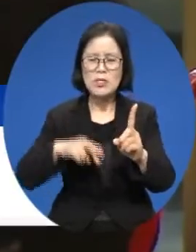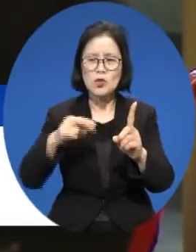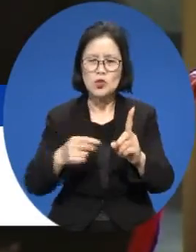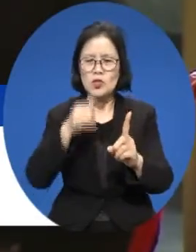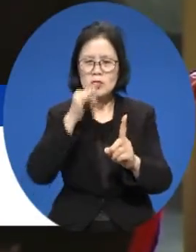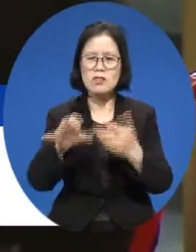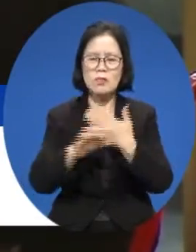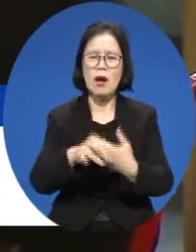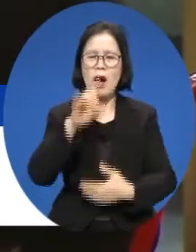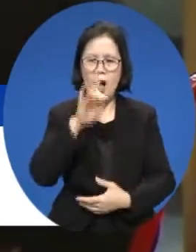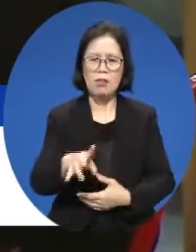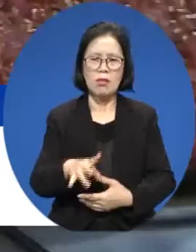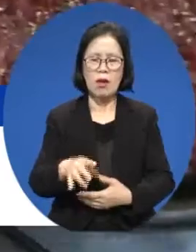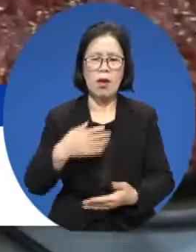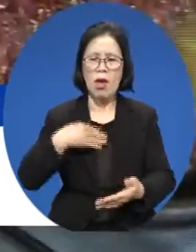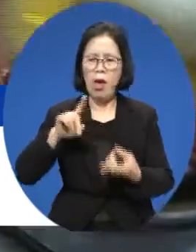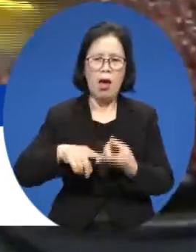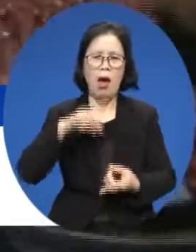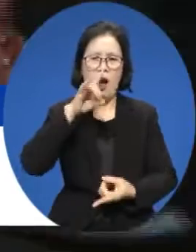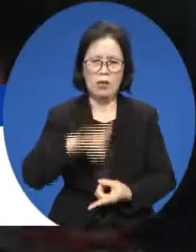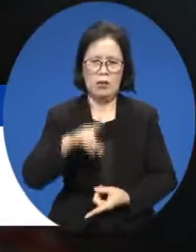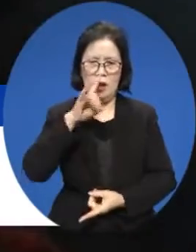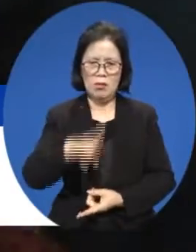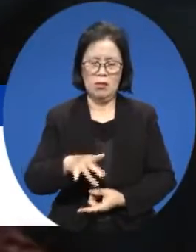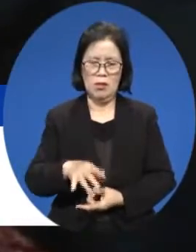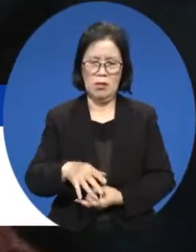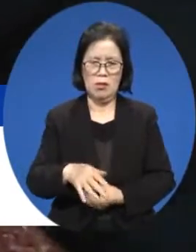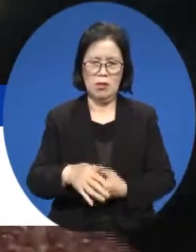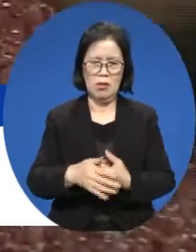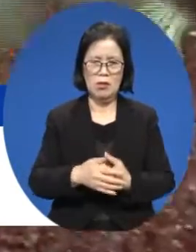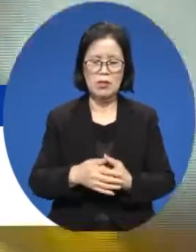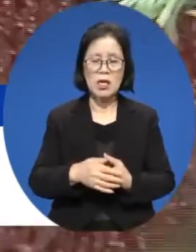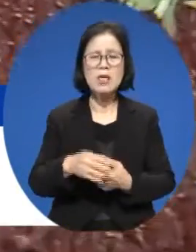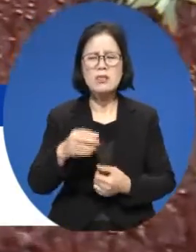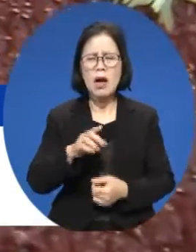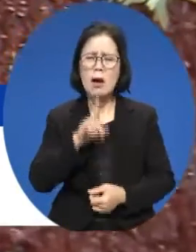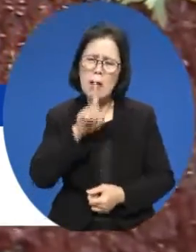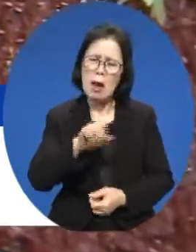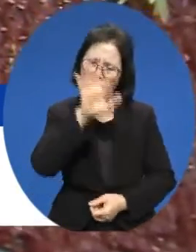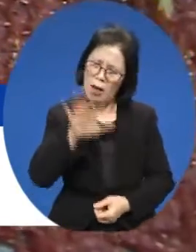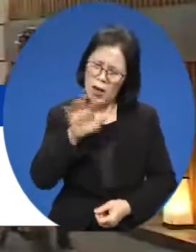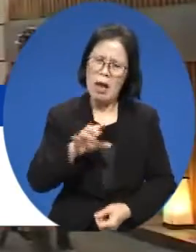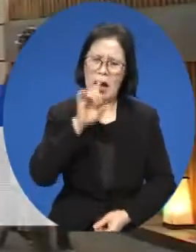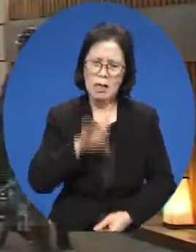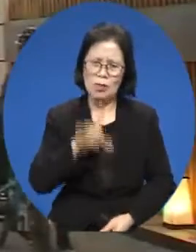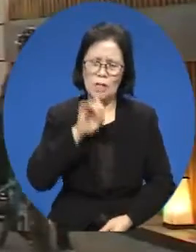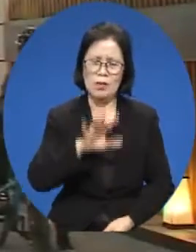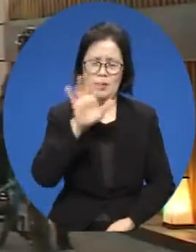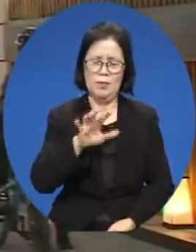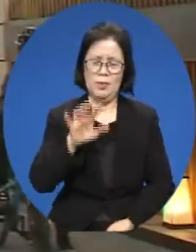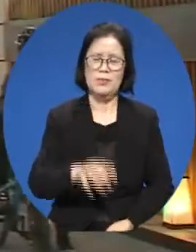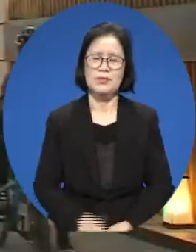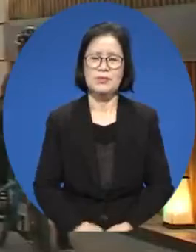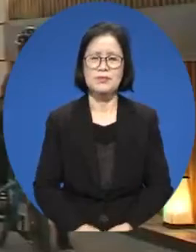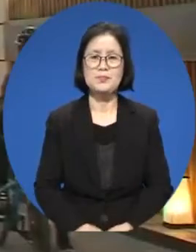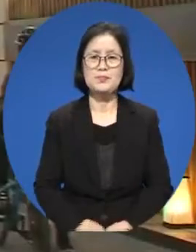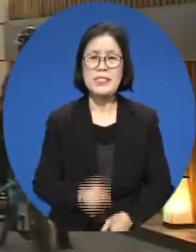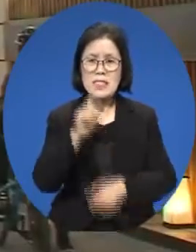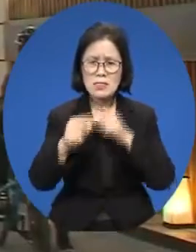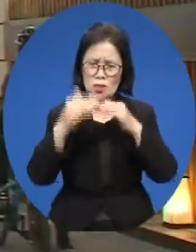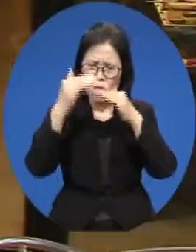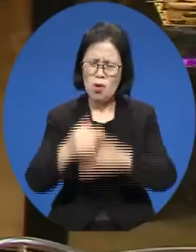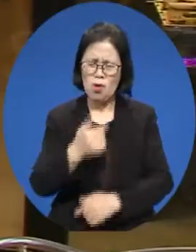돼요. 해당이 안 돼. 앵무새 모양 그냥 계속. 상인들은 까다로운 신청